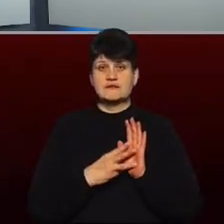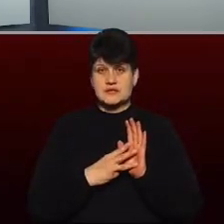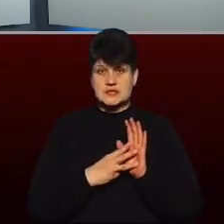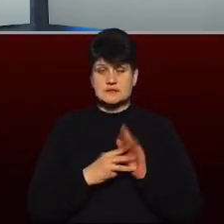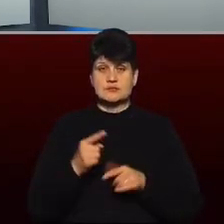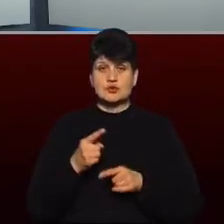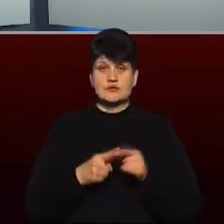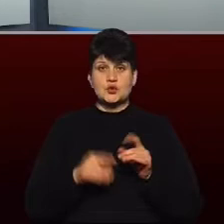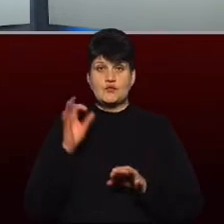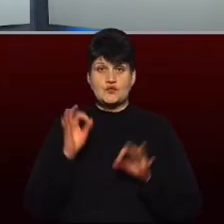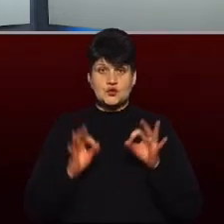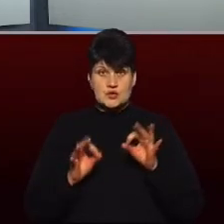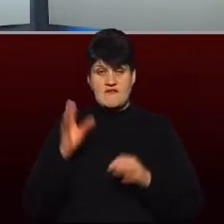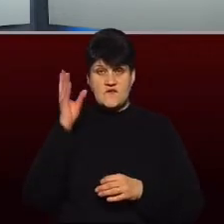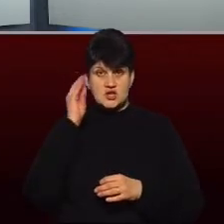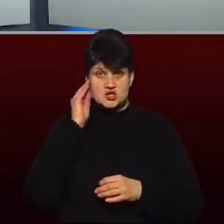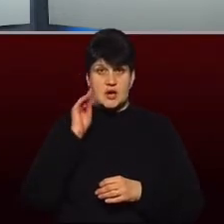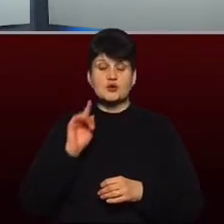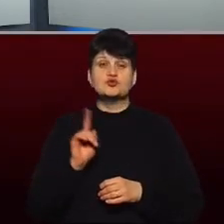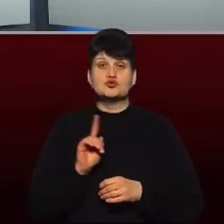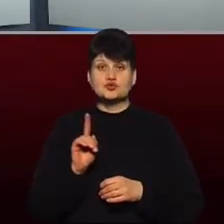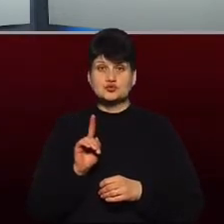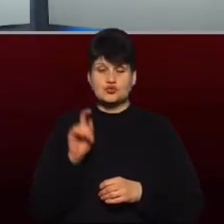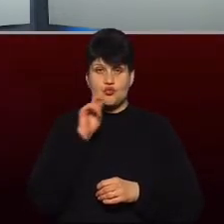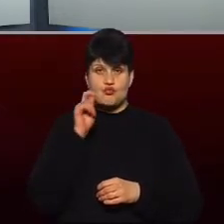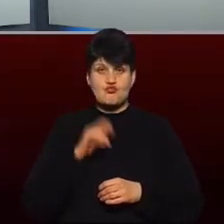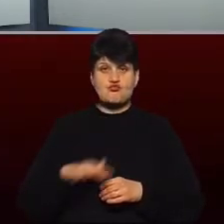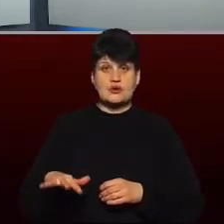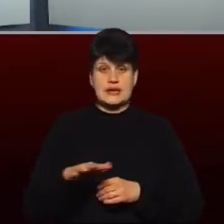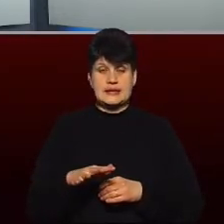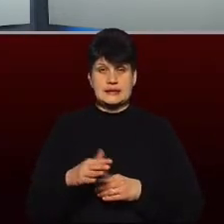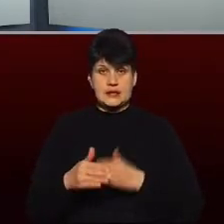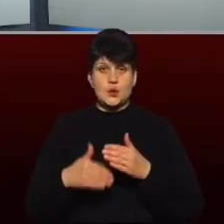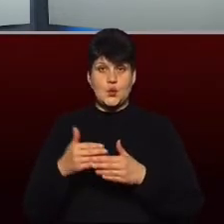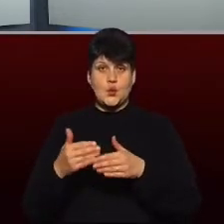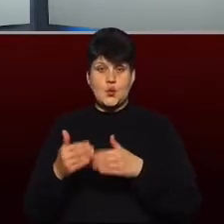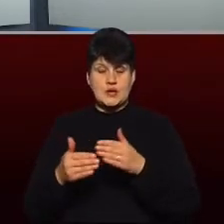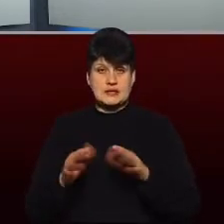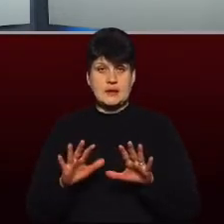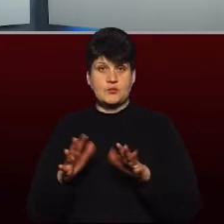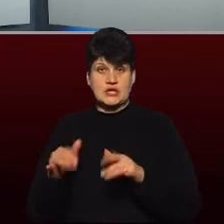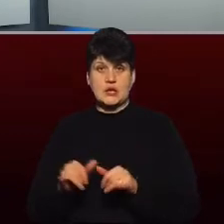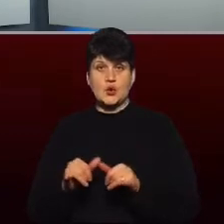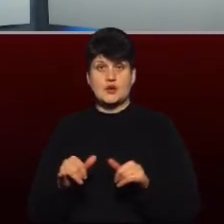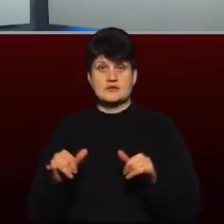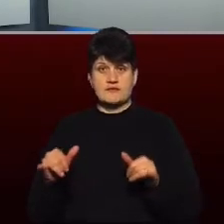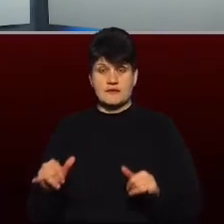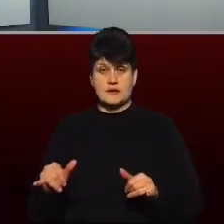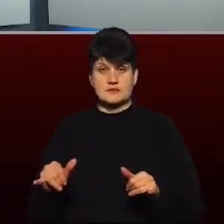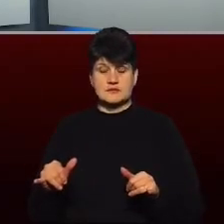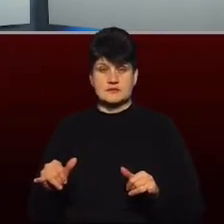68,5% вважає, що Україна рухається і події розвиваються в